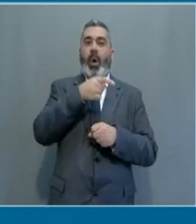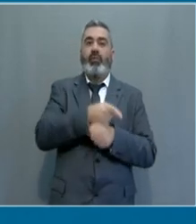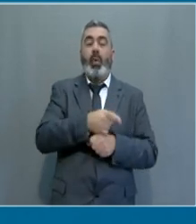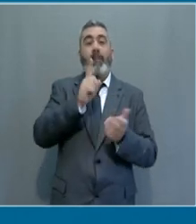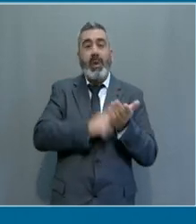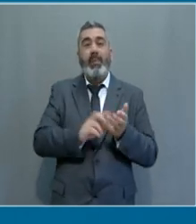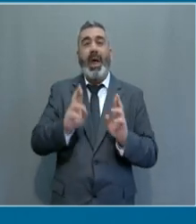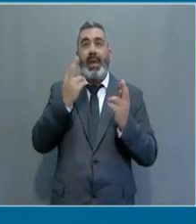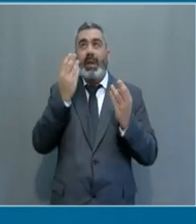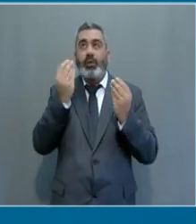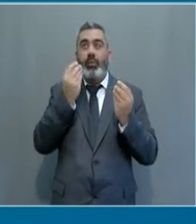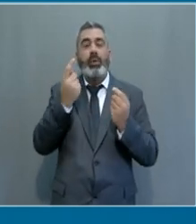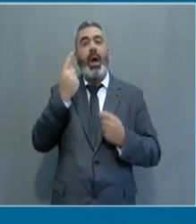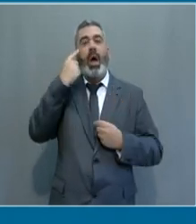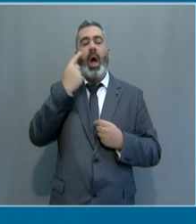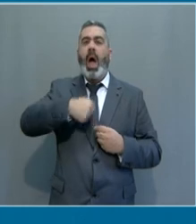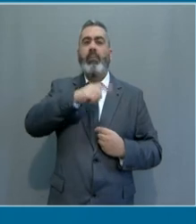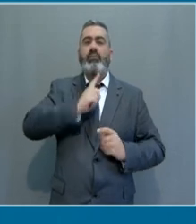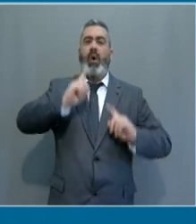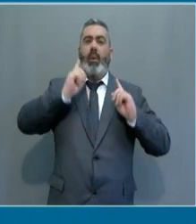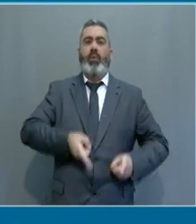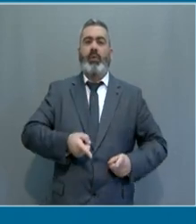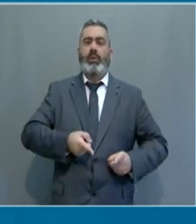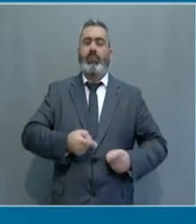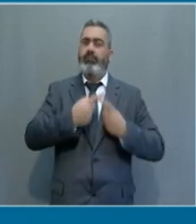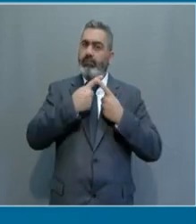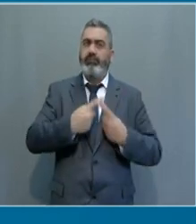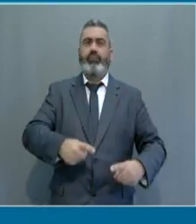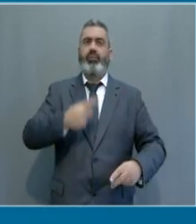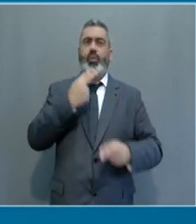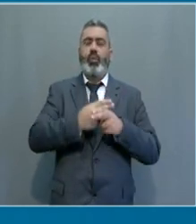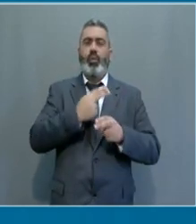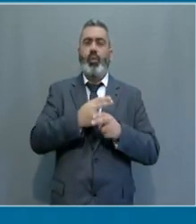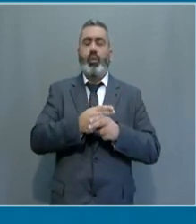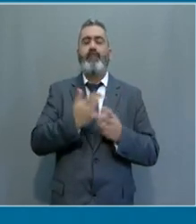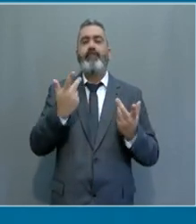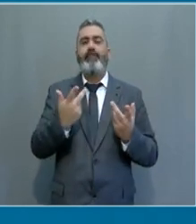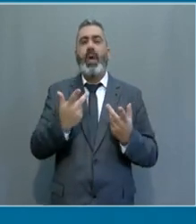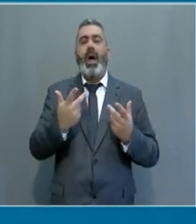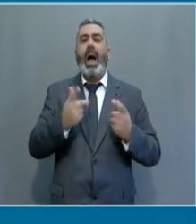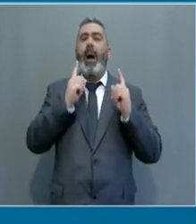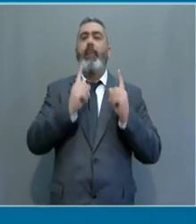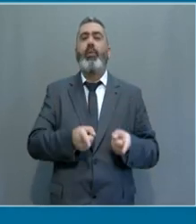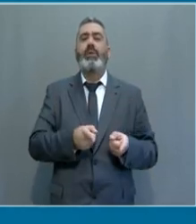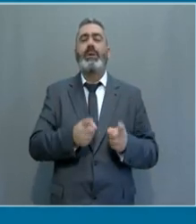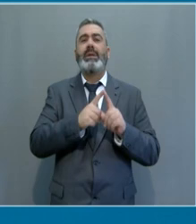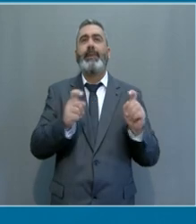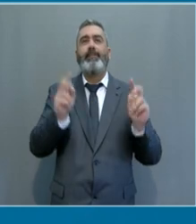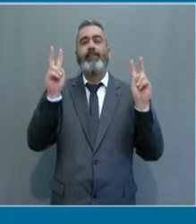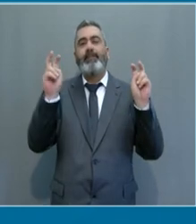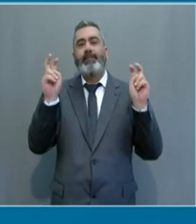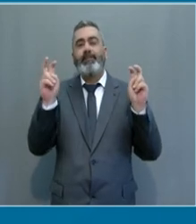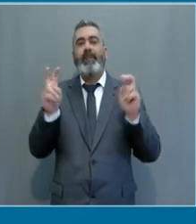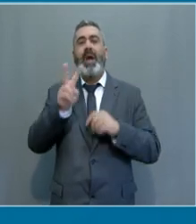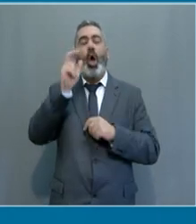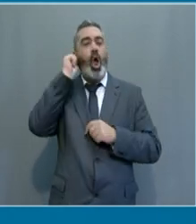ενέργειας. Και πήραμε μια πολύ γενναία απόφαση, η οποία την συνοψίσαμε κάτω από αυτό που ονομάσαμε